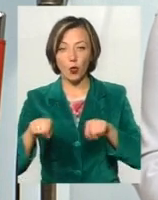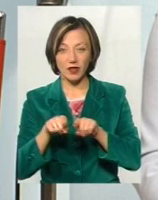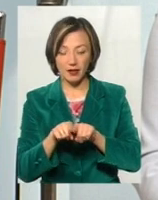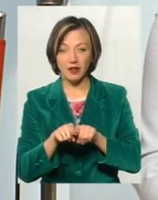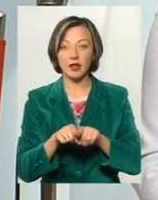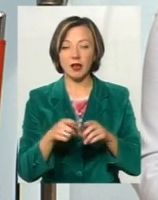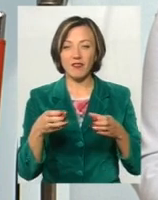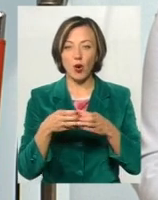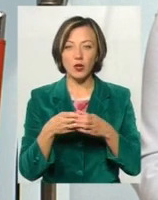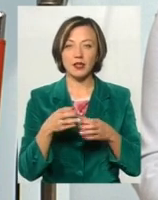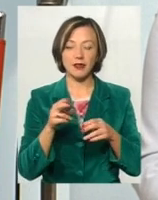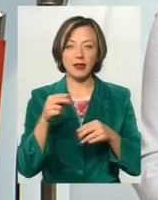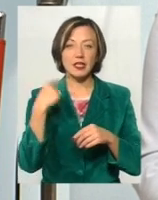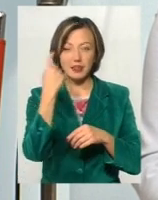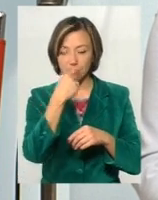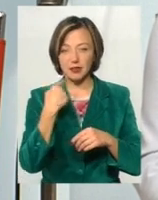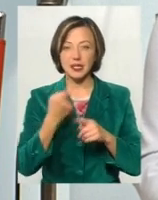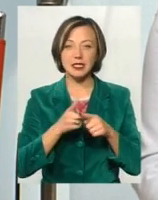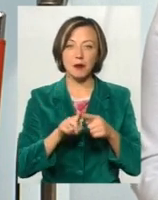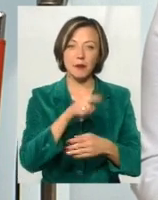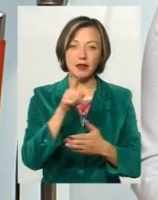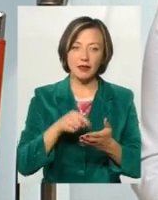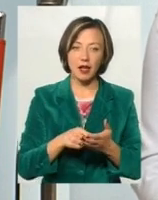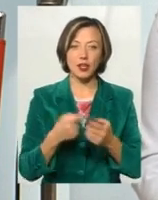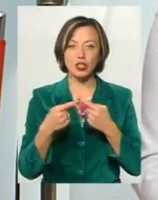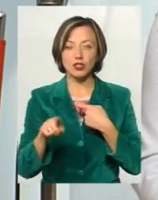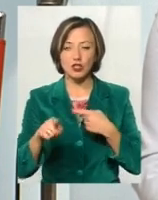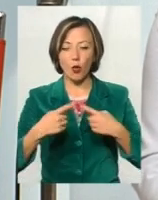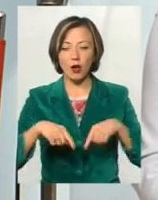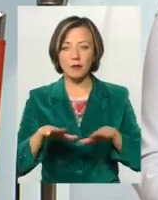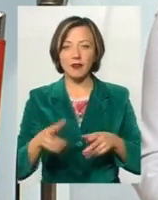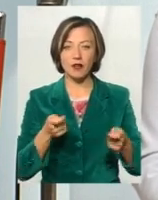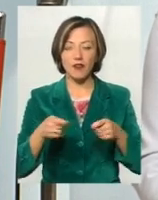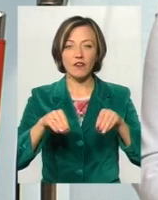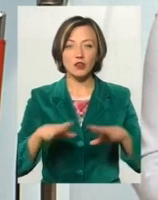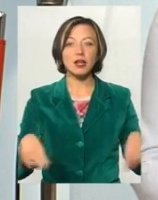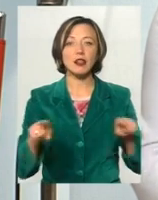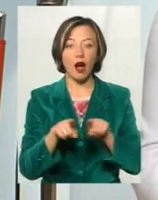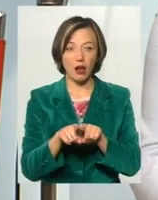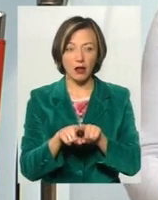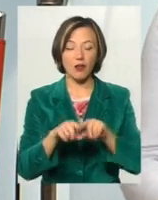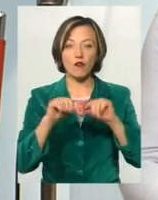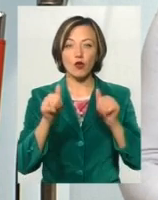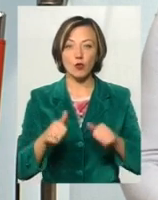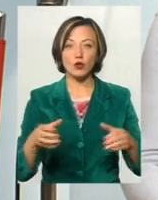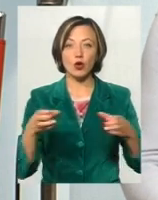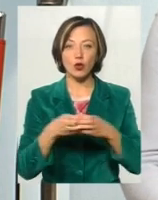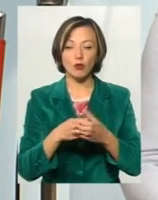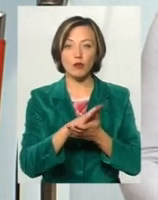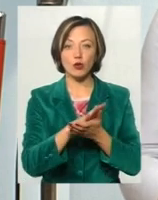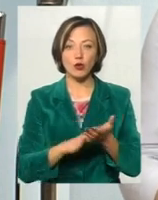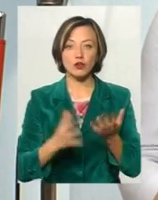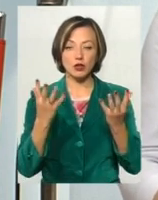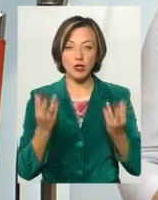Тому це питання також і в інших органах місцевого самоврядування вирішено таким чином. Формується група продовженого